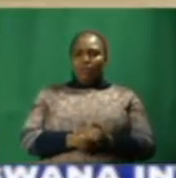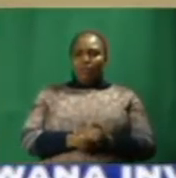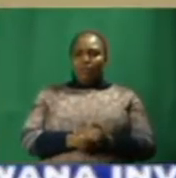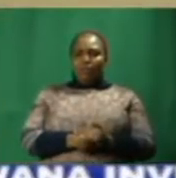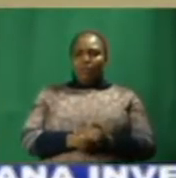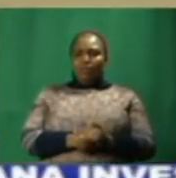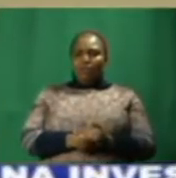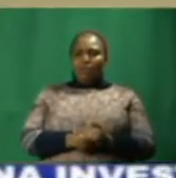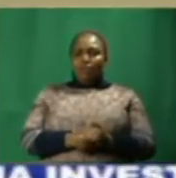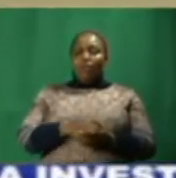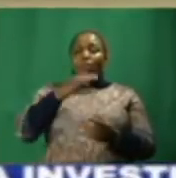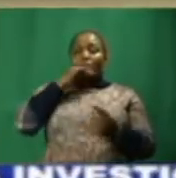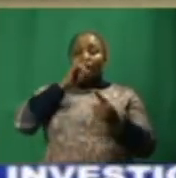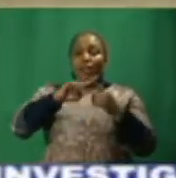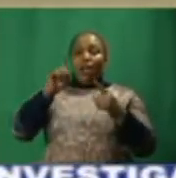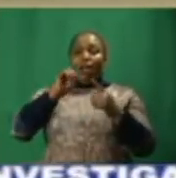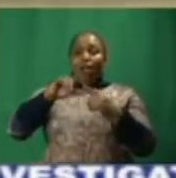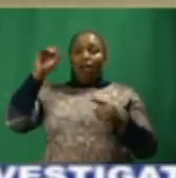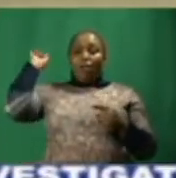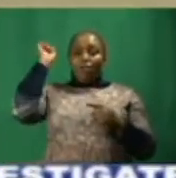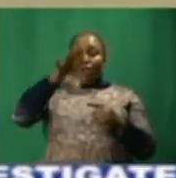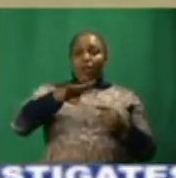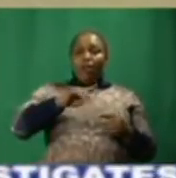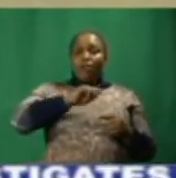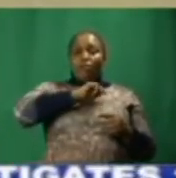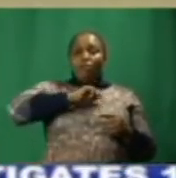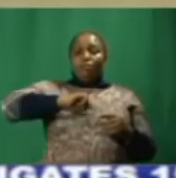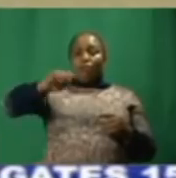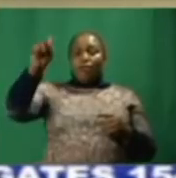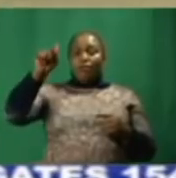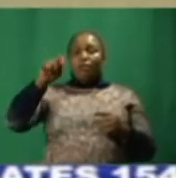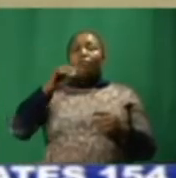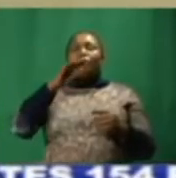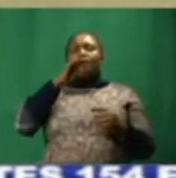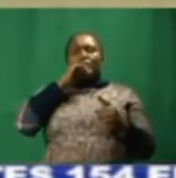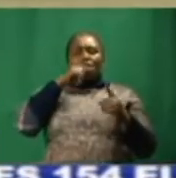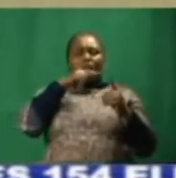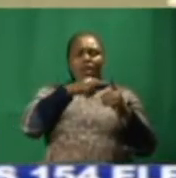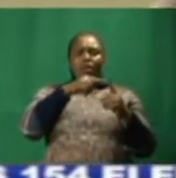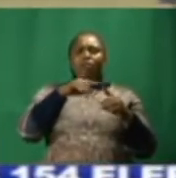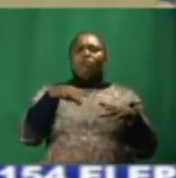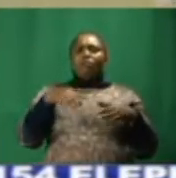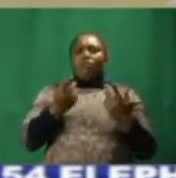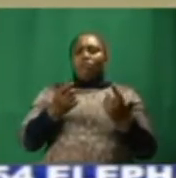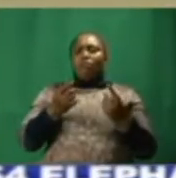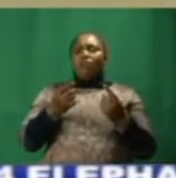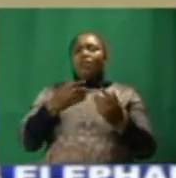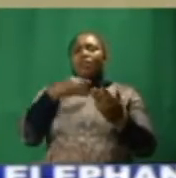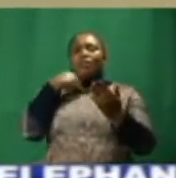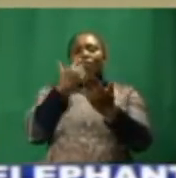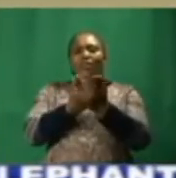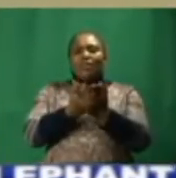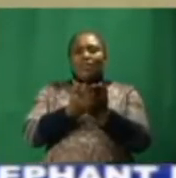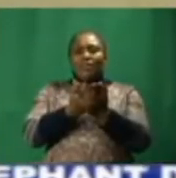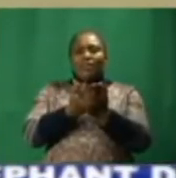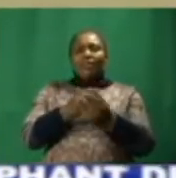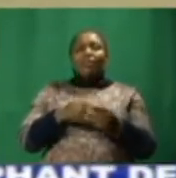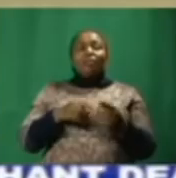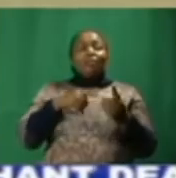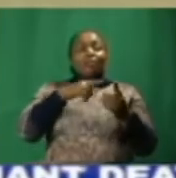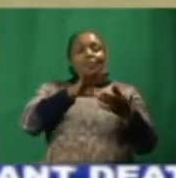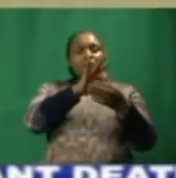Inhlangano yemidlalo we-cricket lapha eveni iyingcenye yetinhlangano lezetifake ticelo kuyo inhlangano